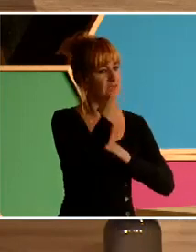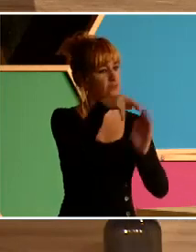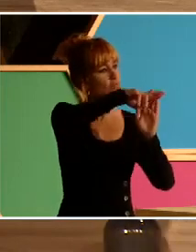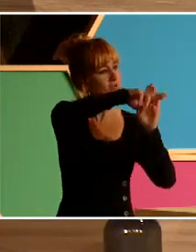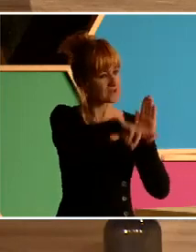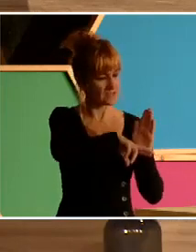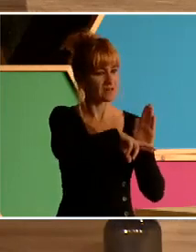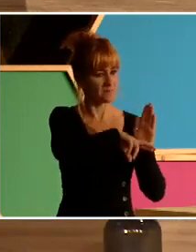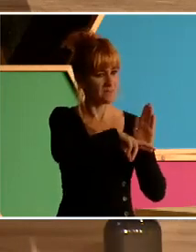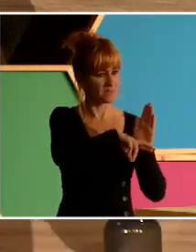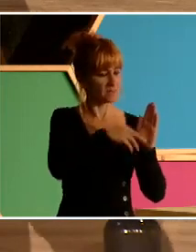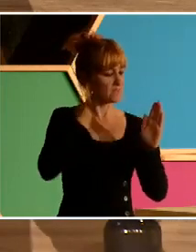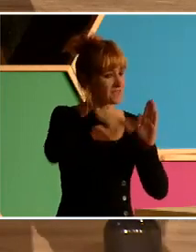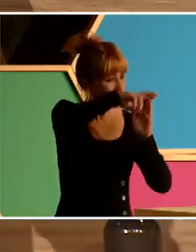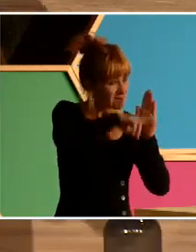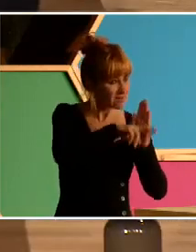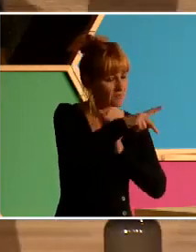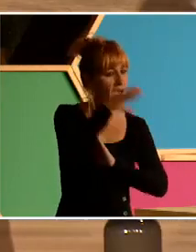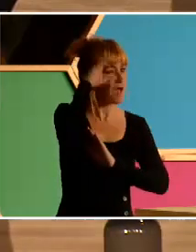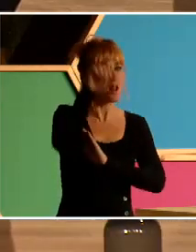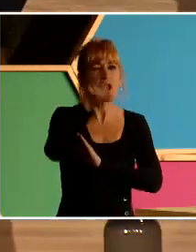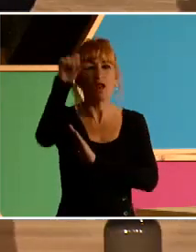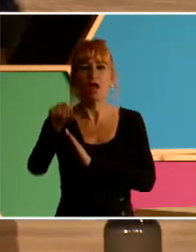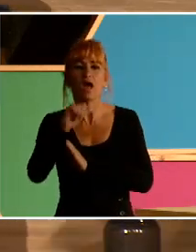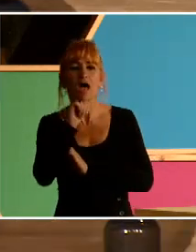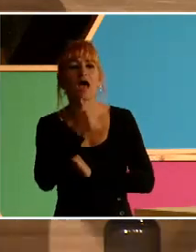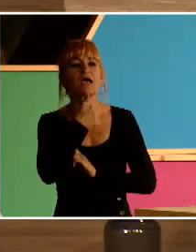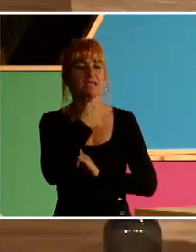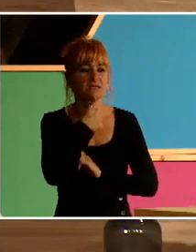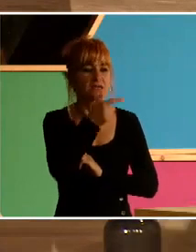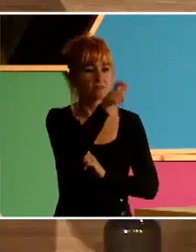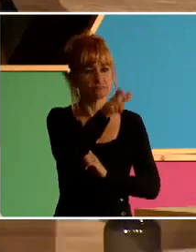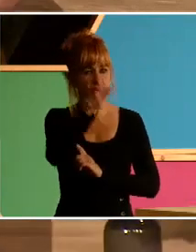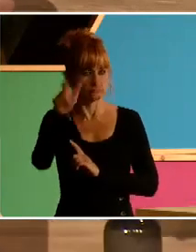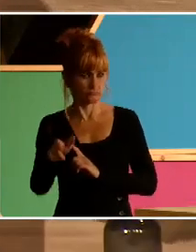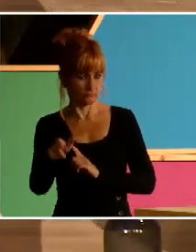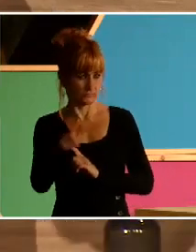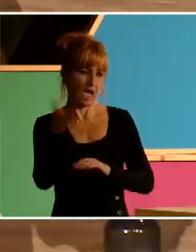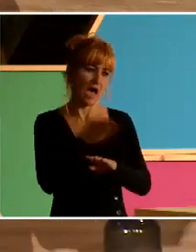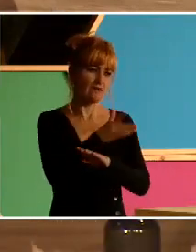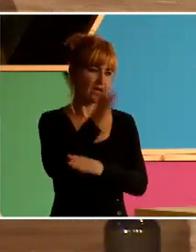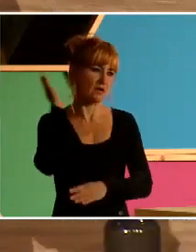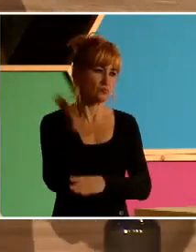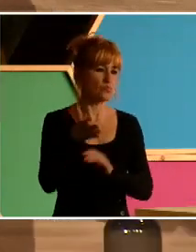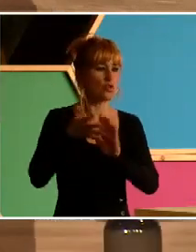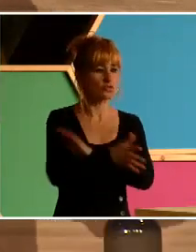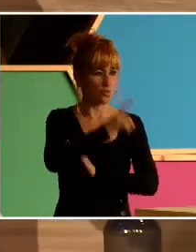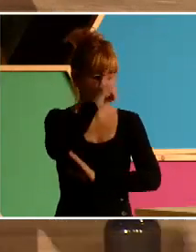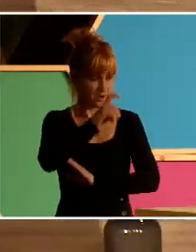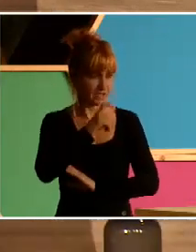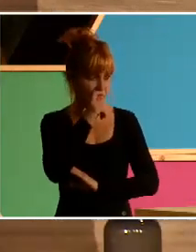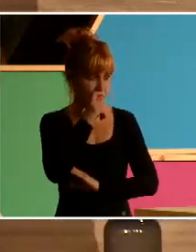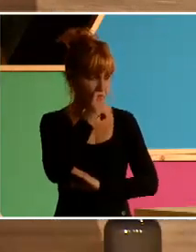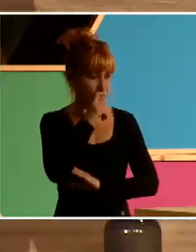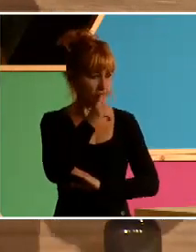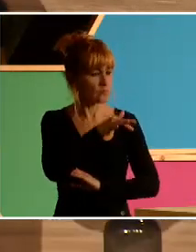els represaliats del franquisme. Ens diuen, no, però això fa molt temps, ja ha passat molts anys. No és veritat, no és veritat. Estan vius,